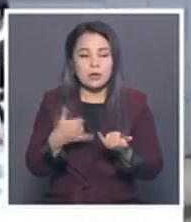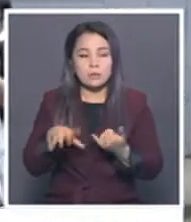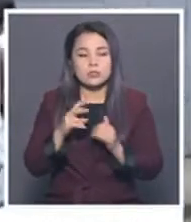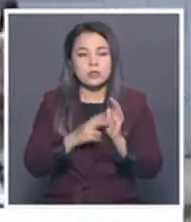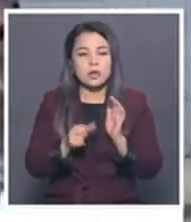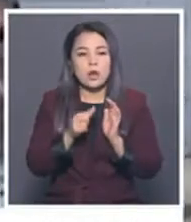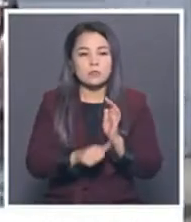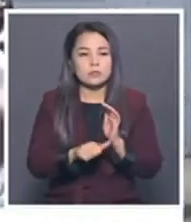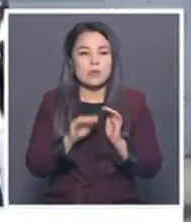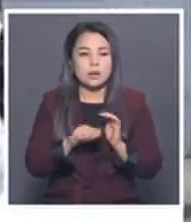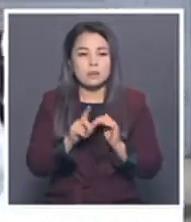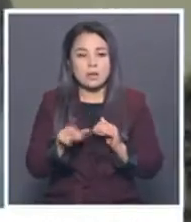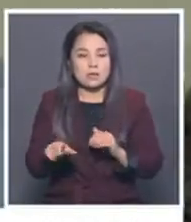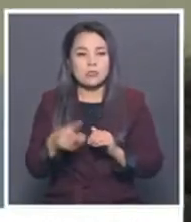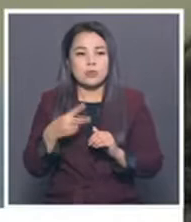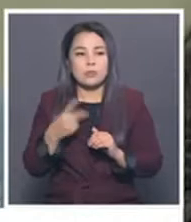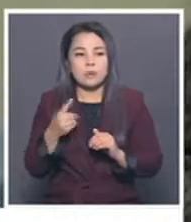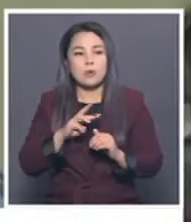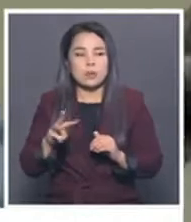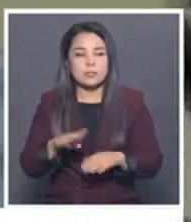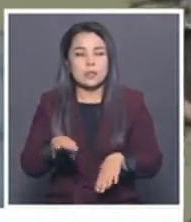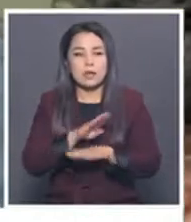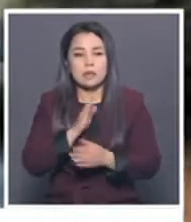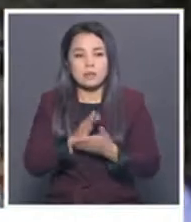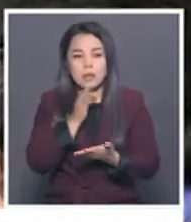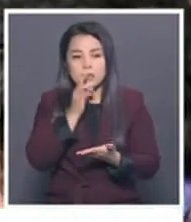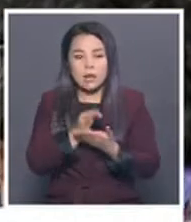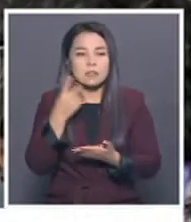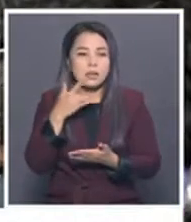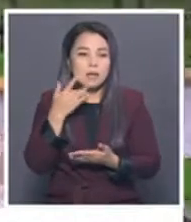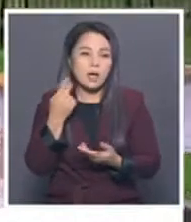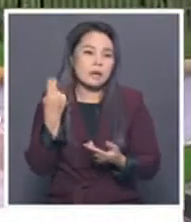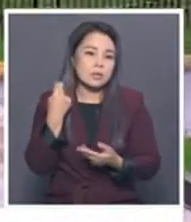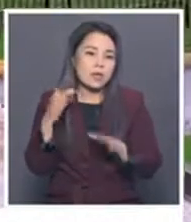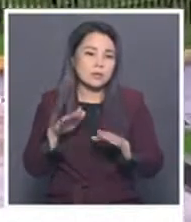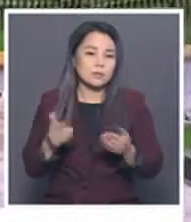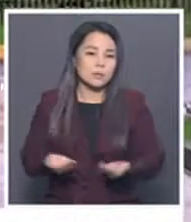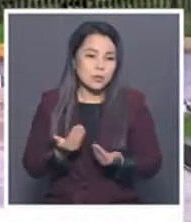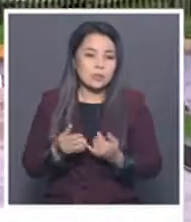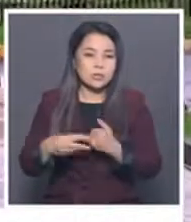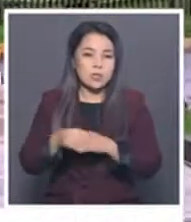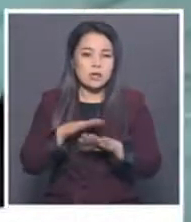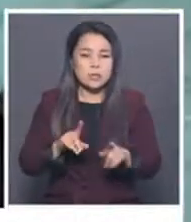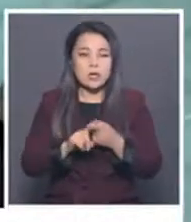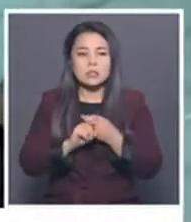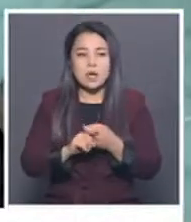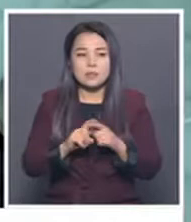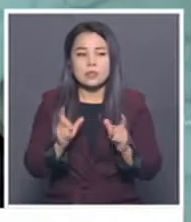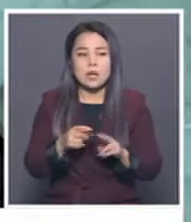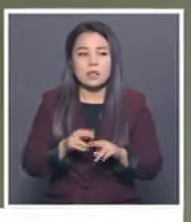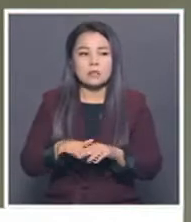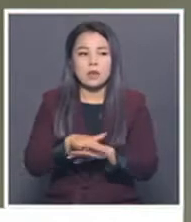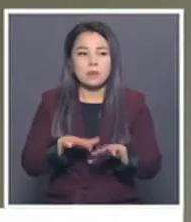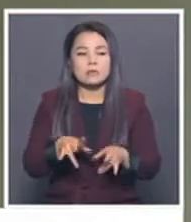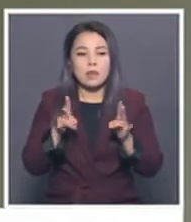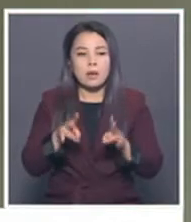болып, жұқтырғандар саны 21 миллионнан асты. Сол науқастардың 6 миллионы Латын Америкасының тұрғындары. Бұл континентте пандемиядан ең қатты зардап шеккен